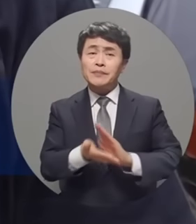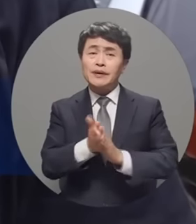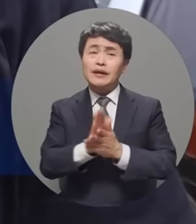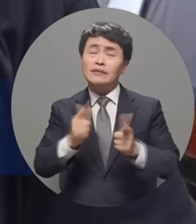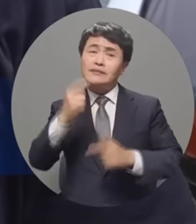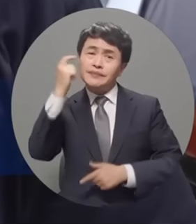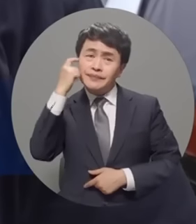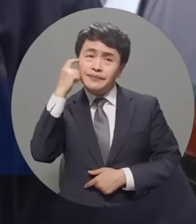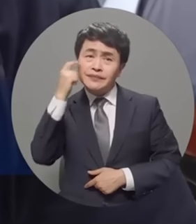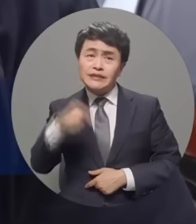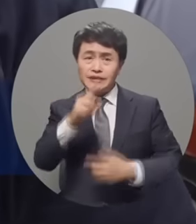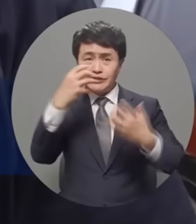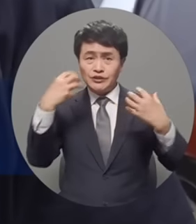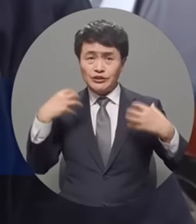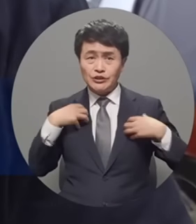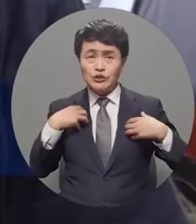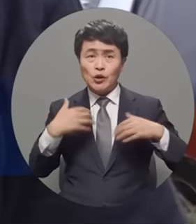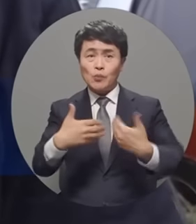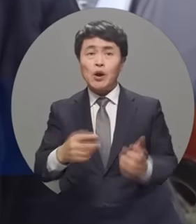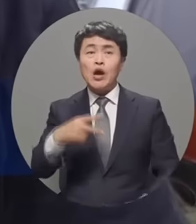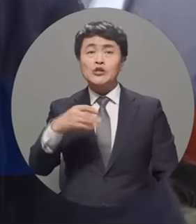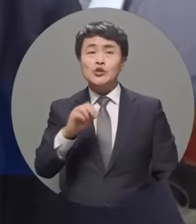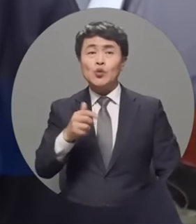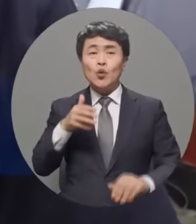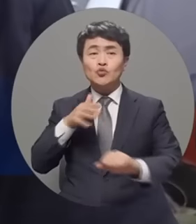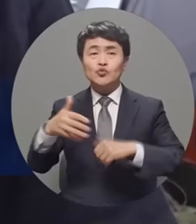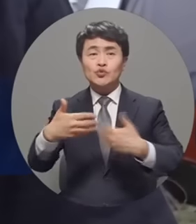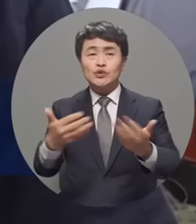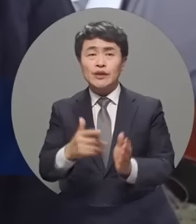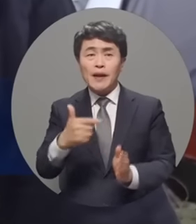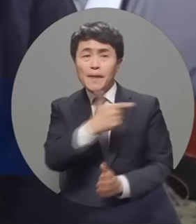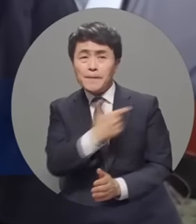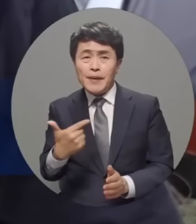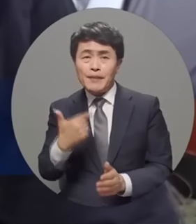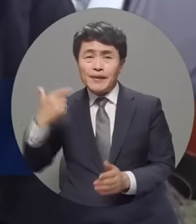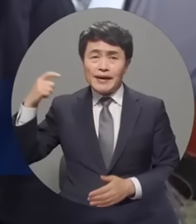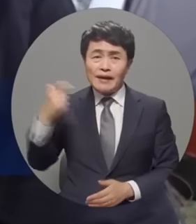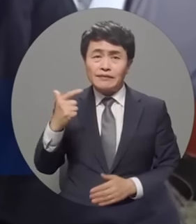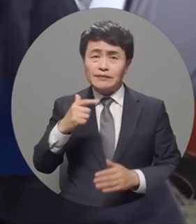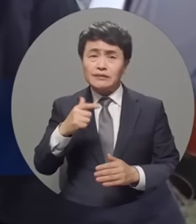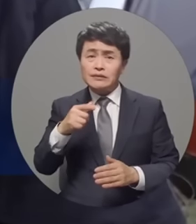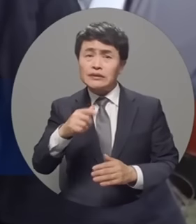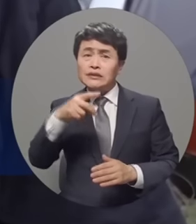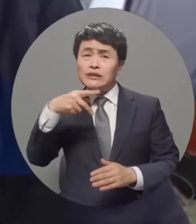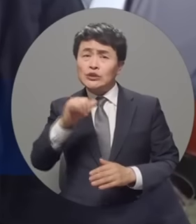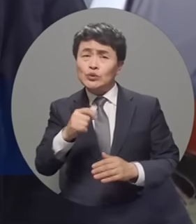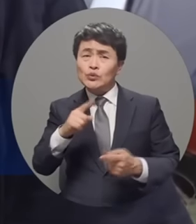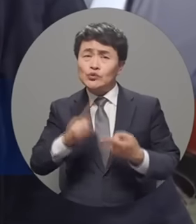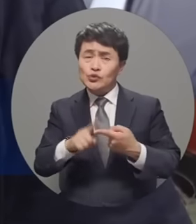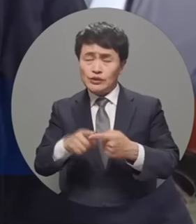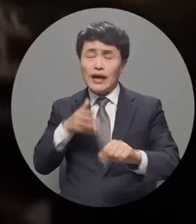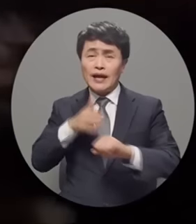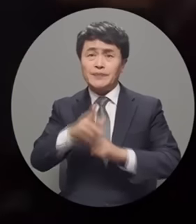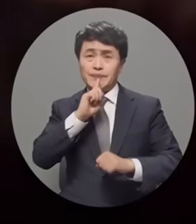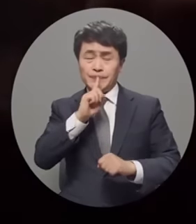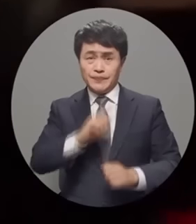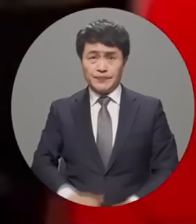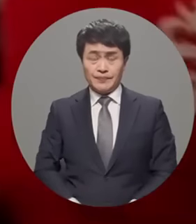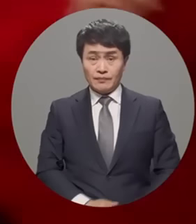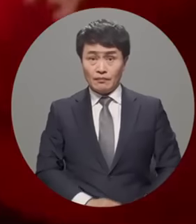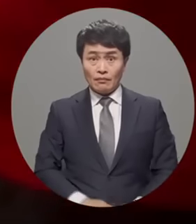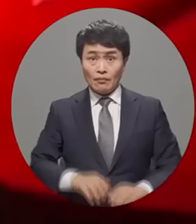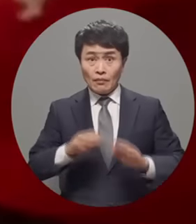are very strong in the administration. They're very strong and he's a Zionist as well.